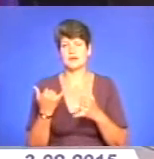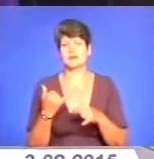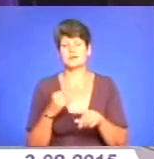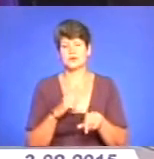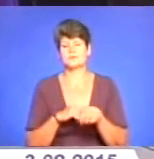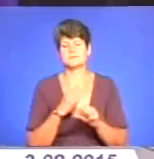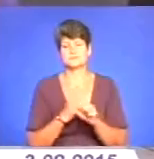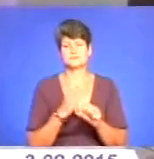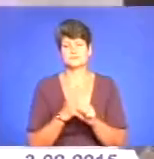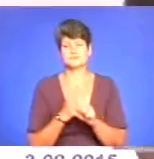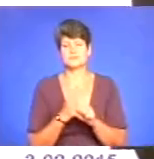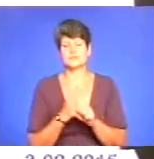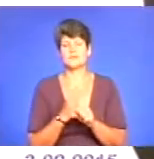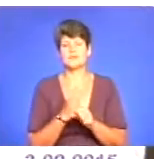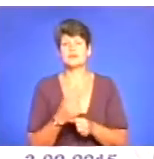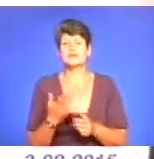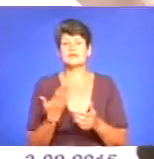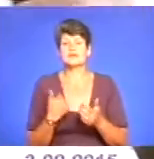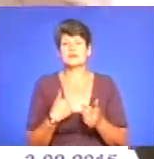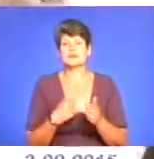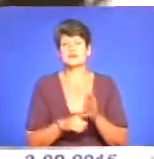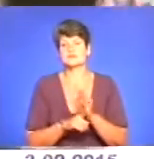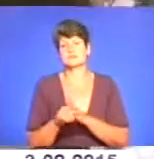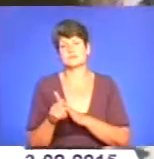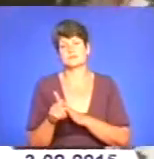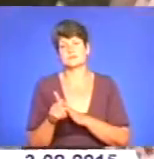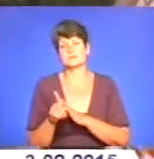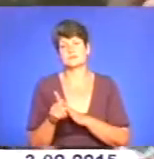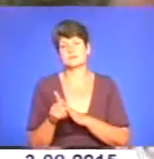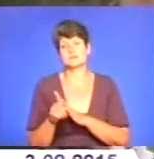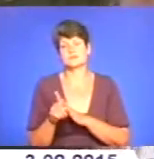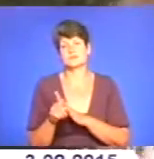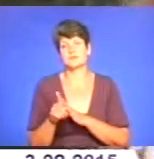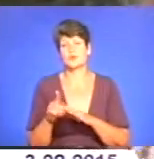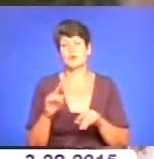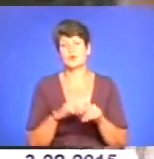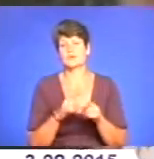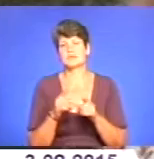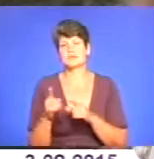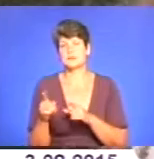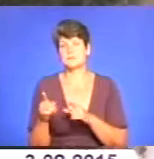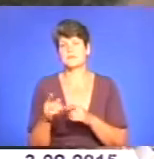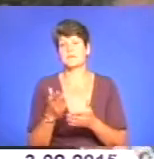цесаря. Як зачала година